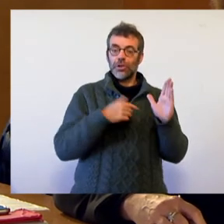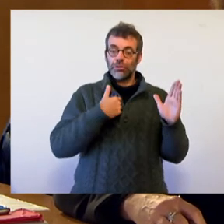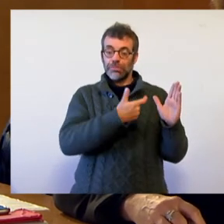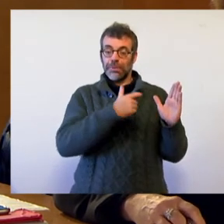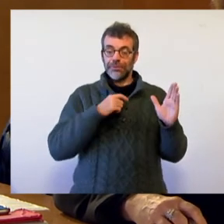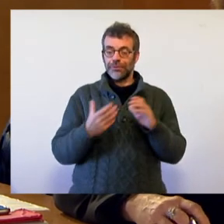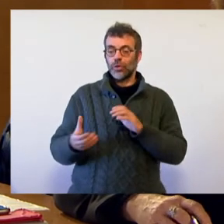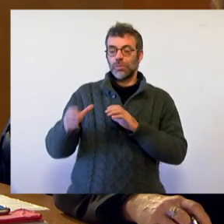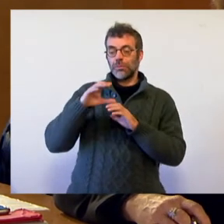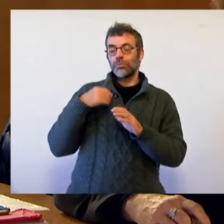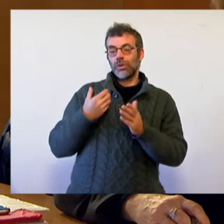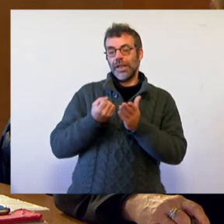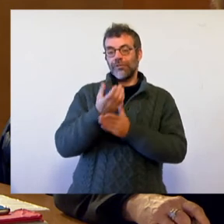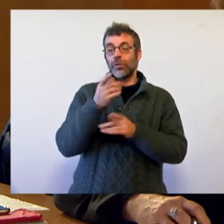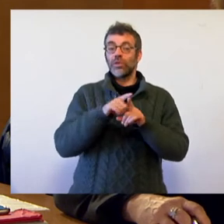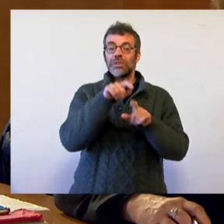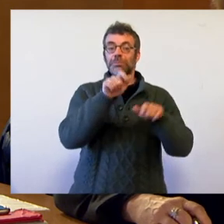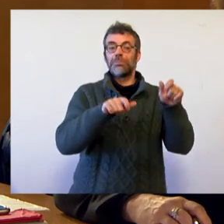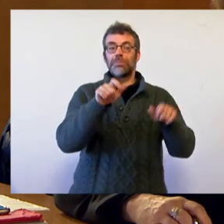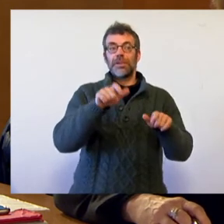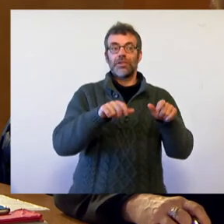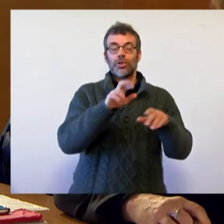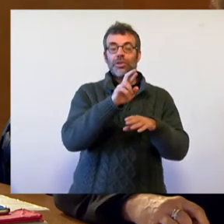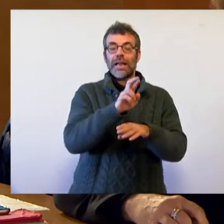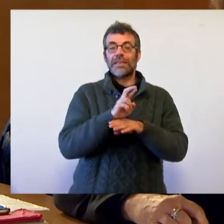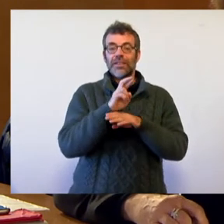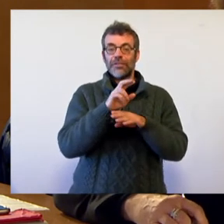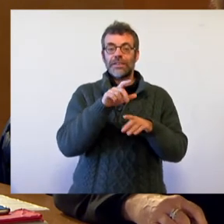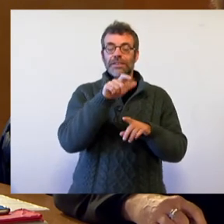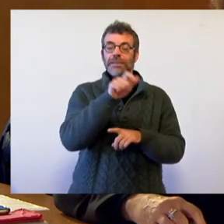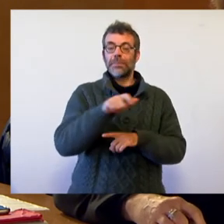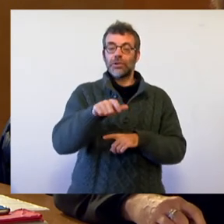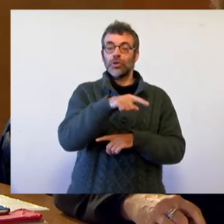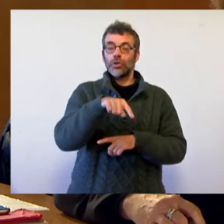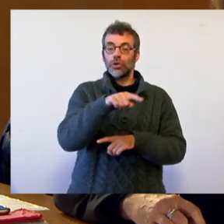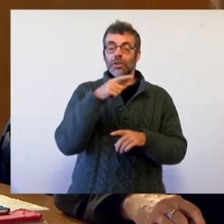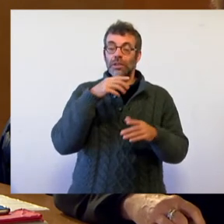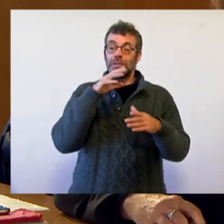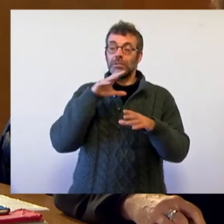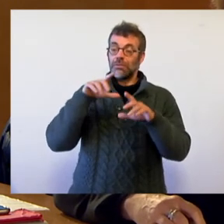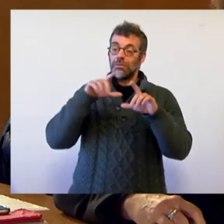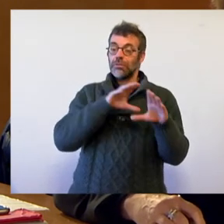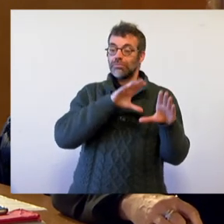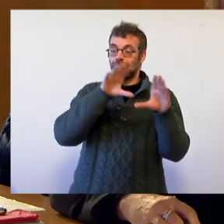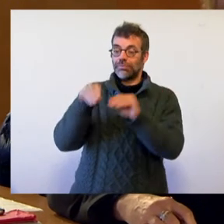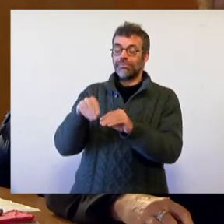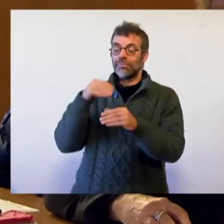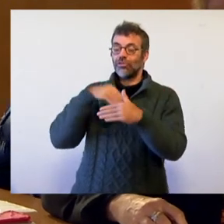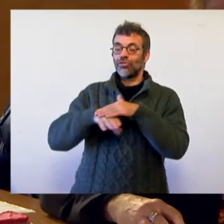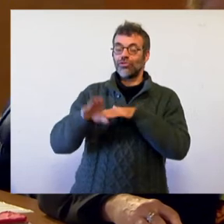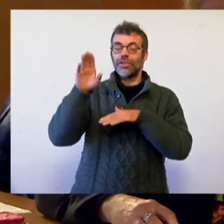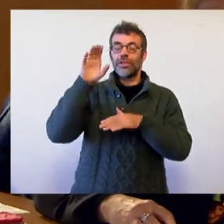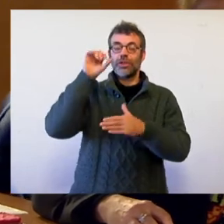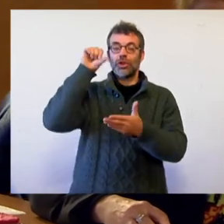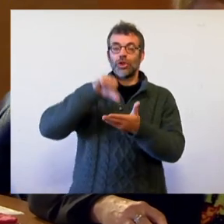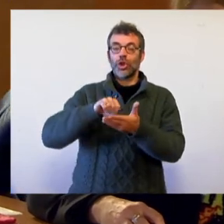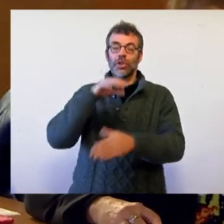que ces réservistes sont aussi présents au centre de vaccination. Ils sont mobilisés depuis sa